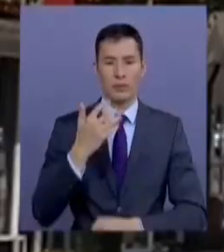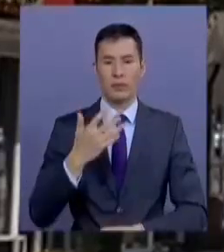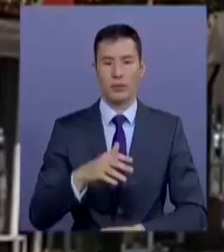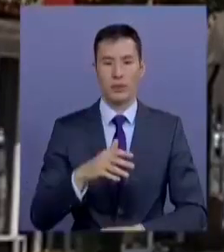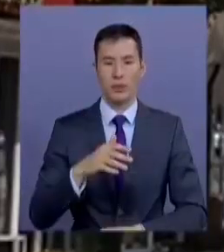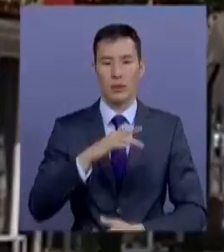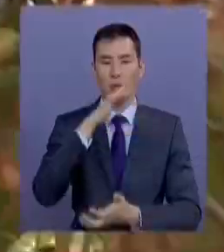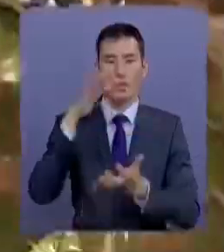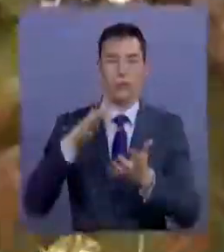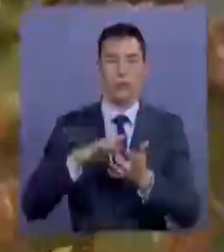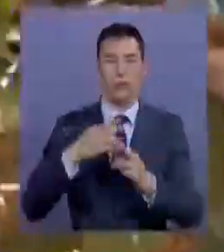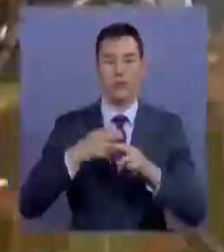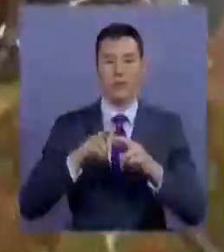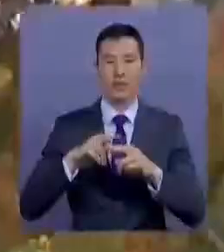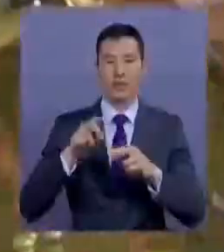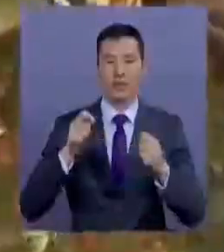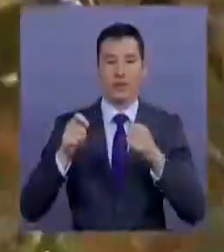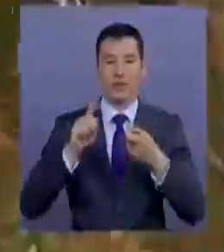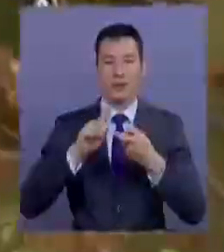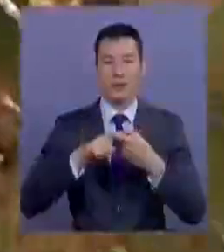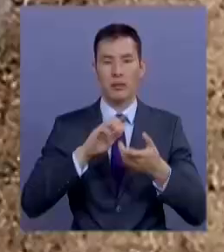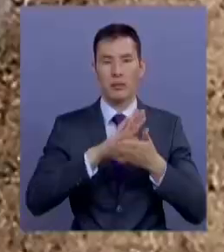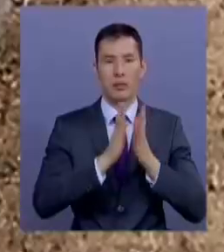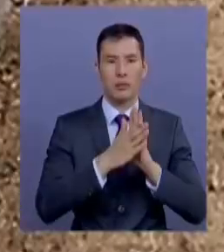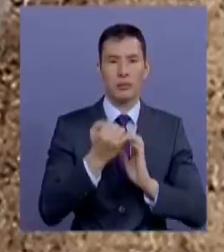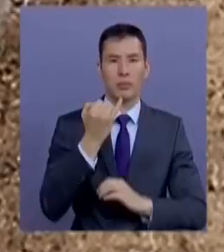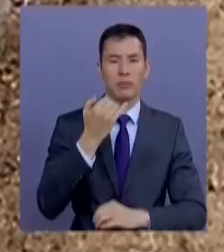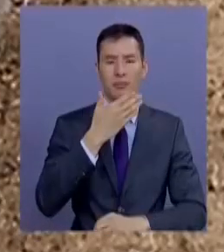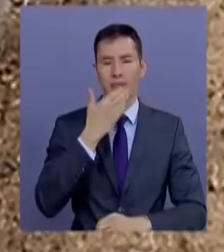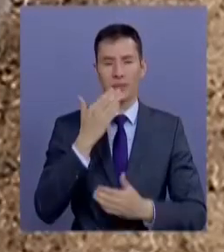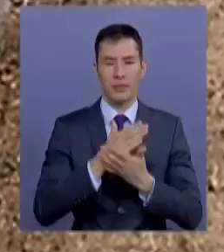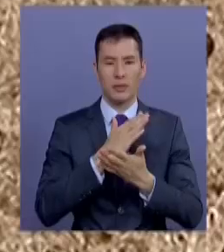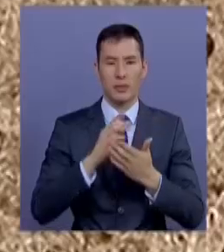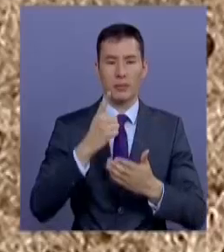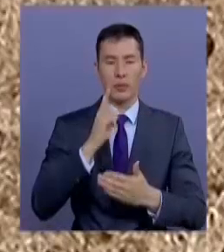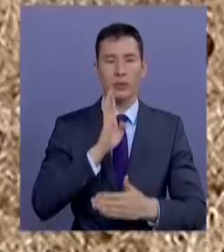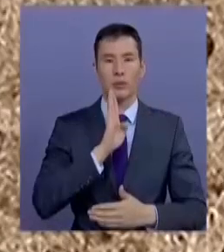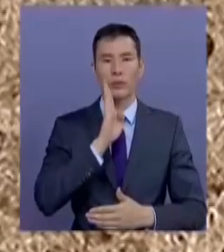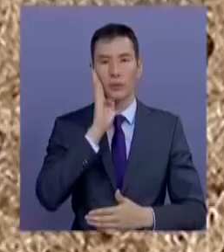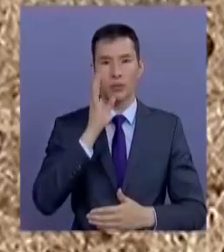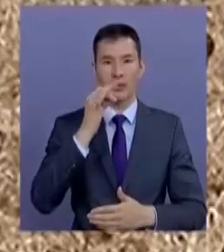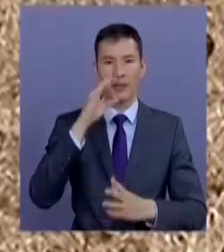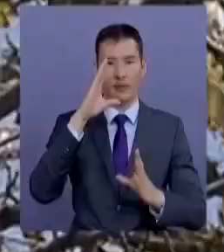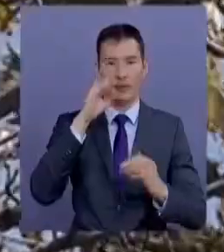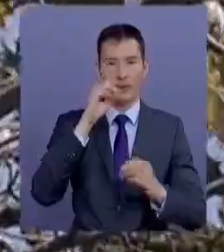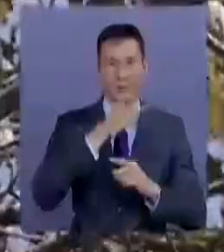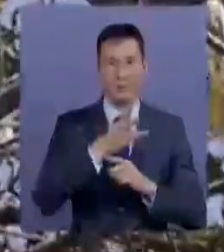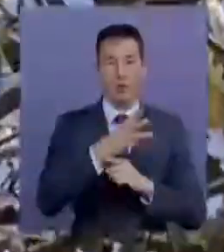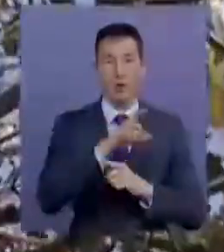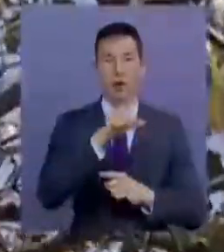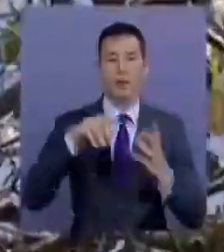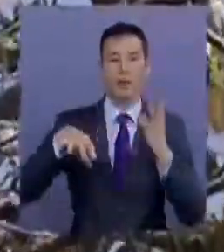жасыл экономика басқармасының мәлімдеуінше жағдай соншалықты жаман емес. Ағаштарды суару таңғы және түнгі уақыттарда жүргізгендіктен халық